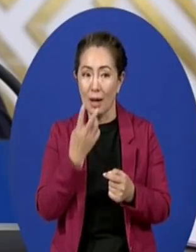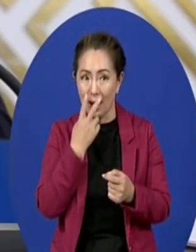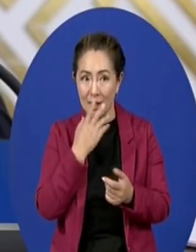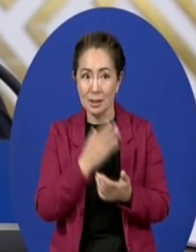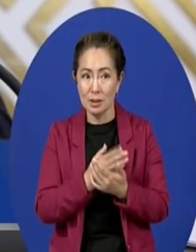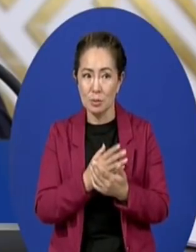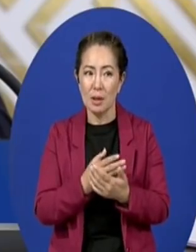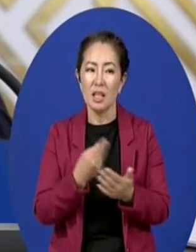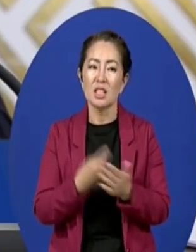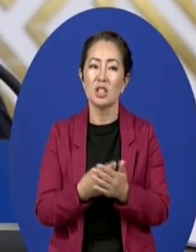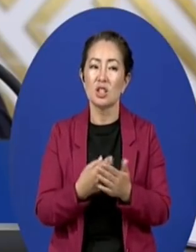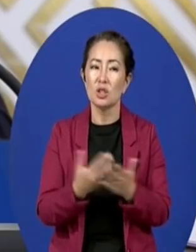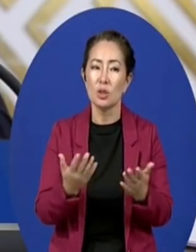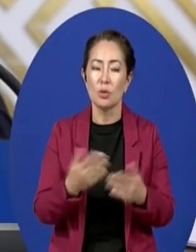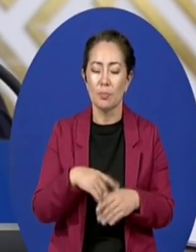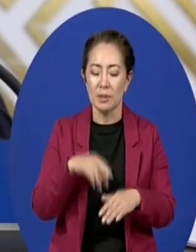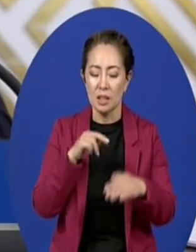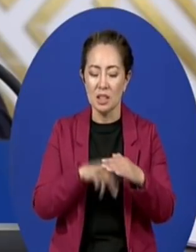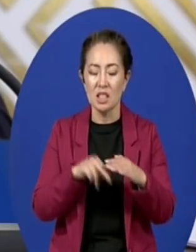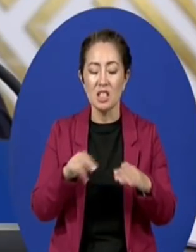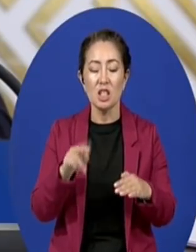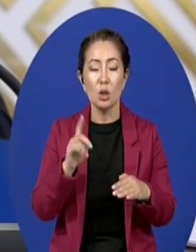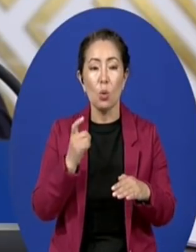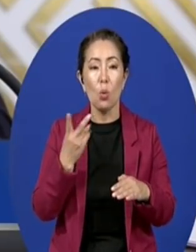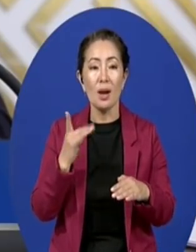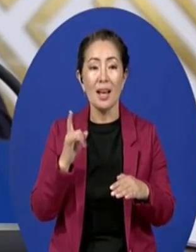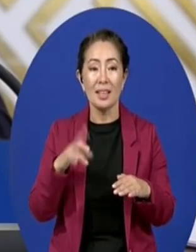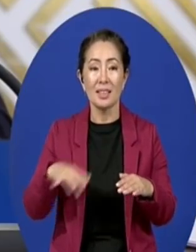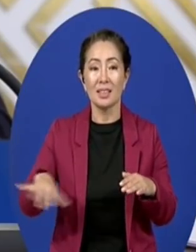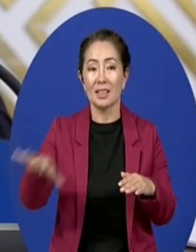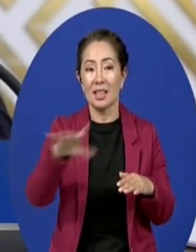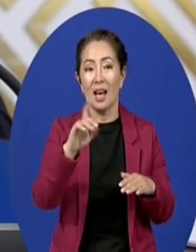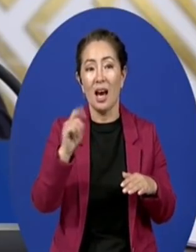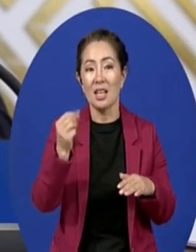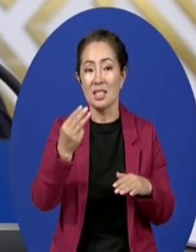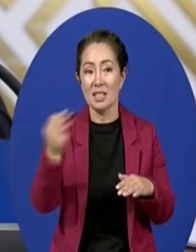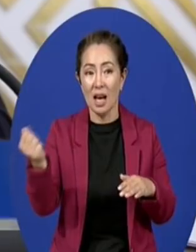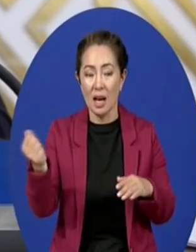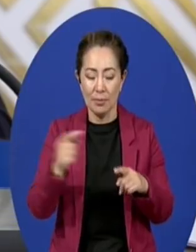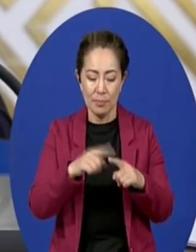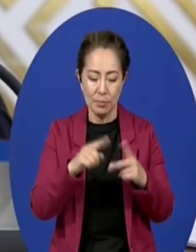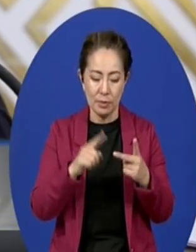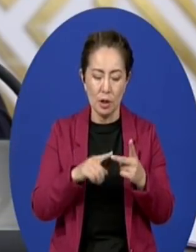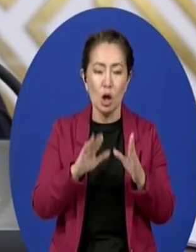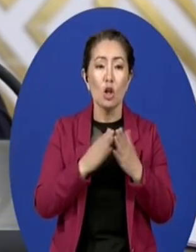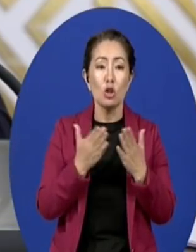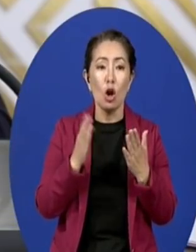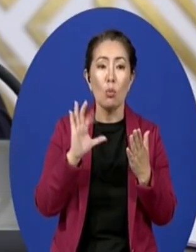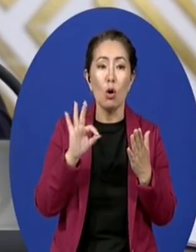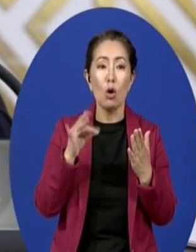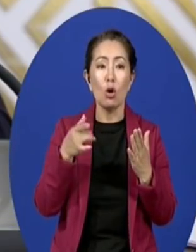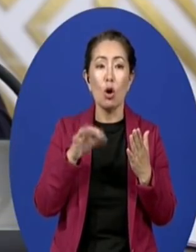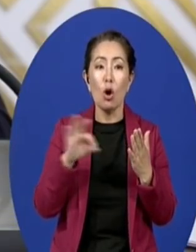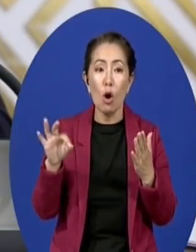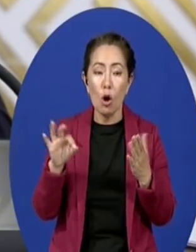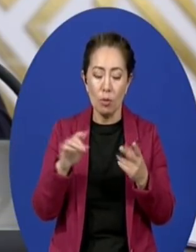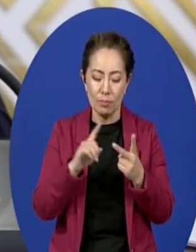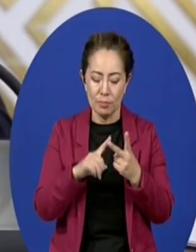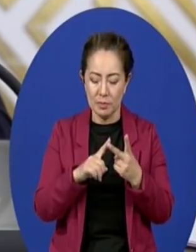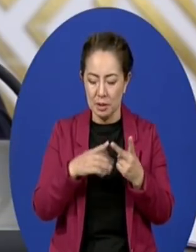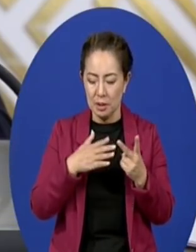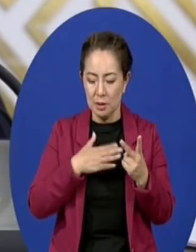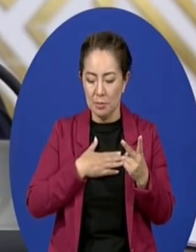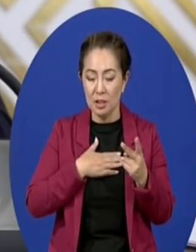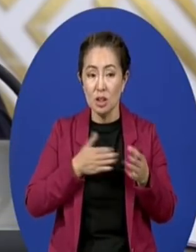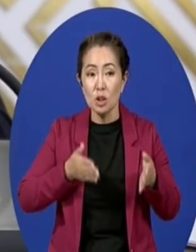маа. Жишээлбэл одоо цэцэрлэг төрөлнгийн зүүн талын хашаа, номын одоо өргөөний асуудал, миний